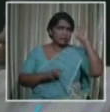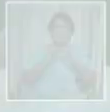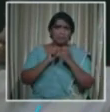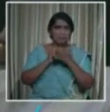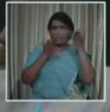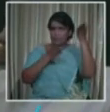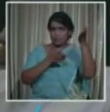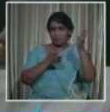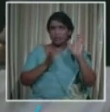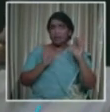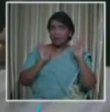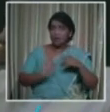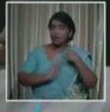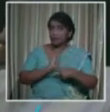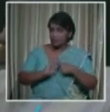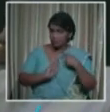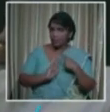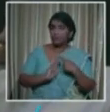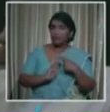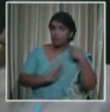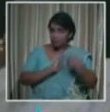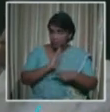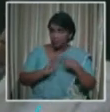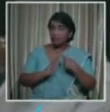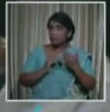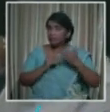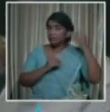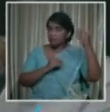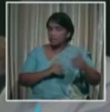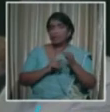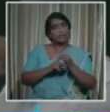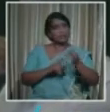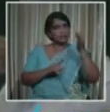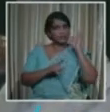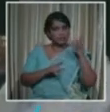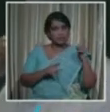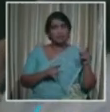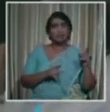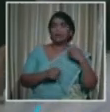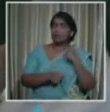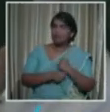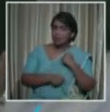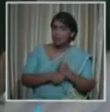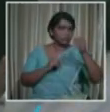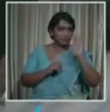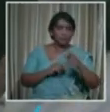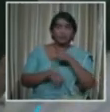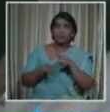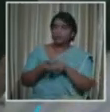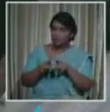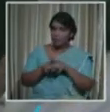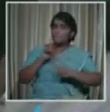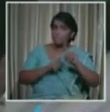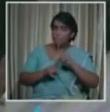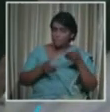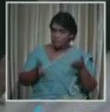ඇති. නමුත් මේ රට ඉස්සරහට ගෙන යන්න ජනාධිපතිතුමා ආණ්ඩුවක් පත් කරලා තියෙනවා. මේ